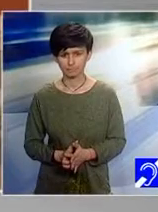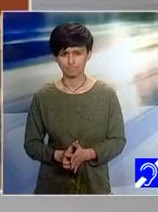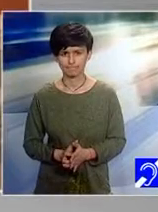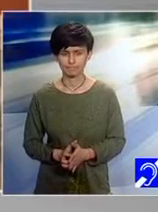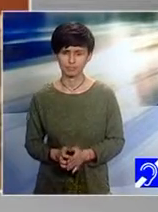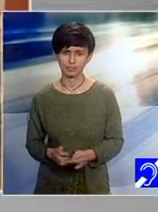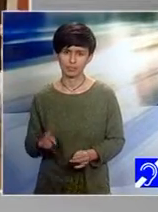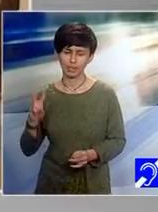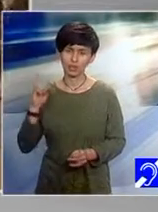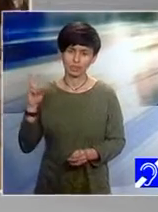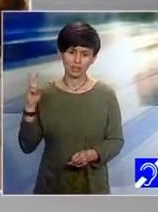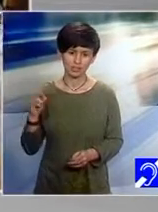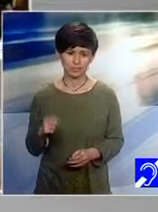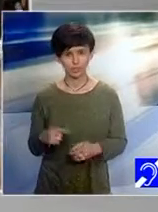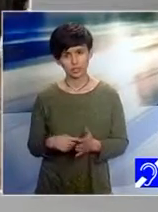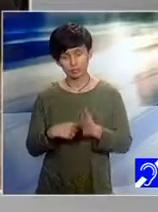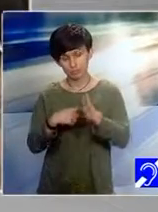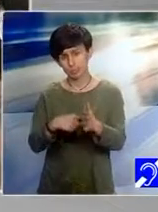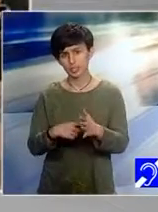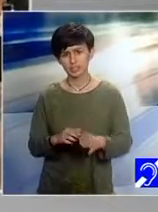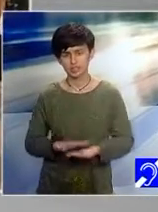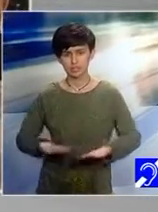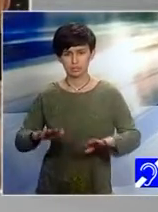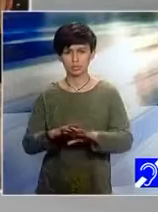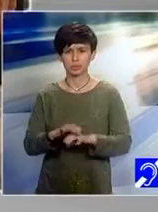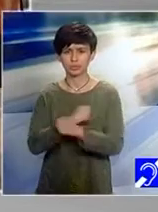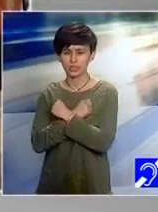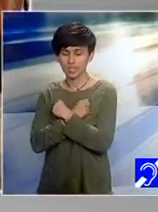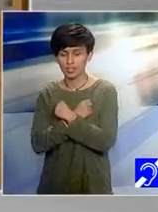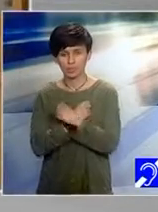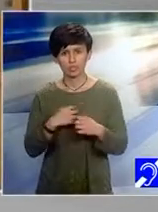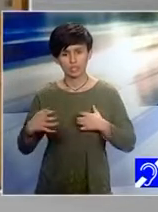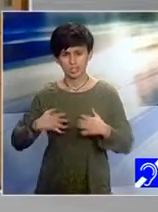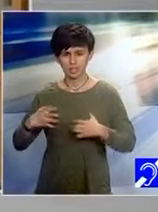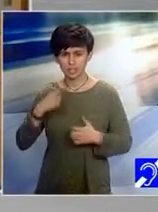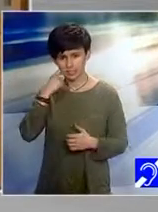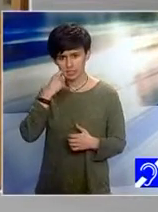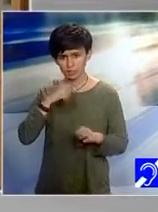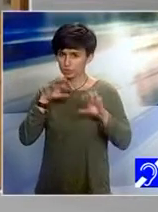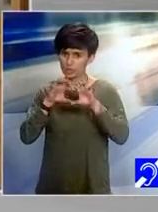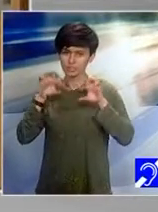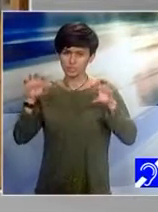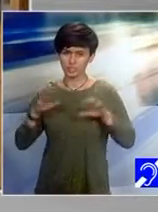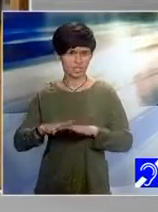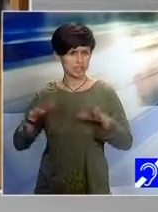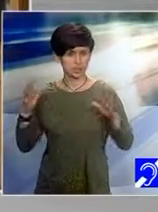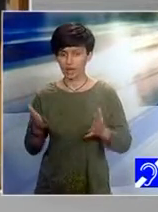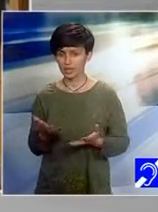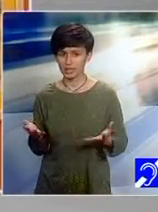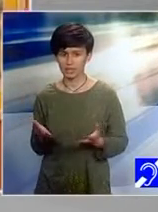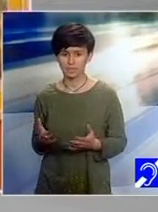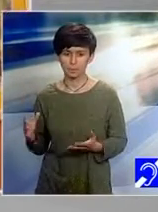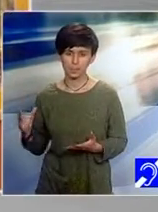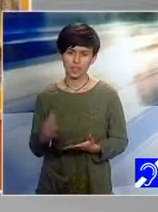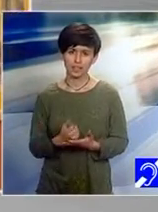Azadovi Barduca Horenian a oferit publicului iubitor de artă din Cluj o expoziție amplă care a reunit în